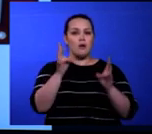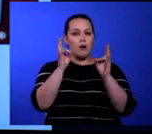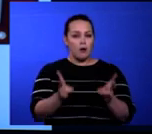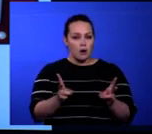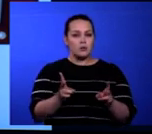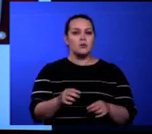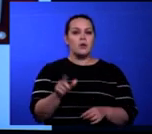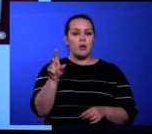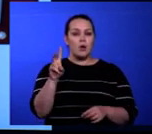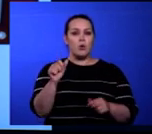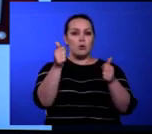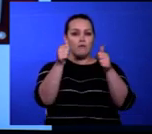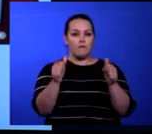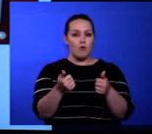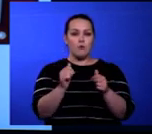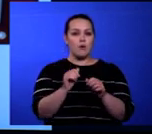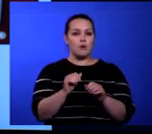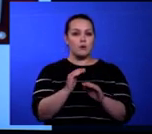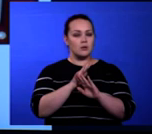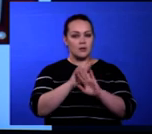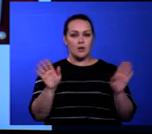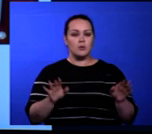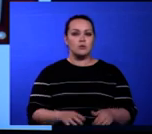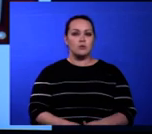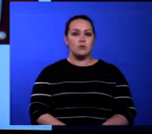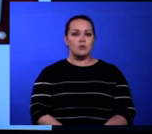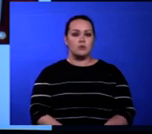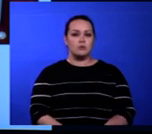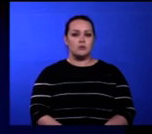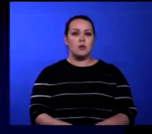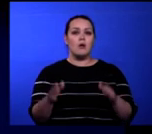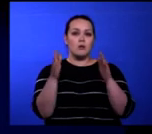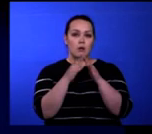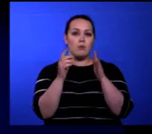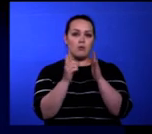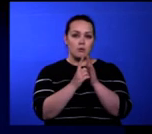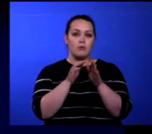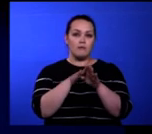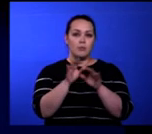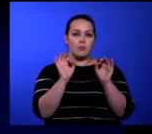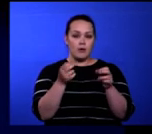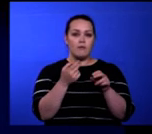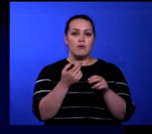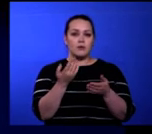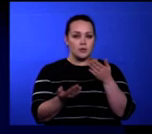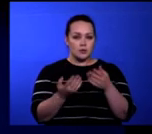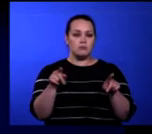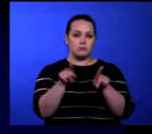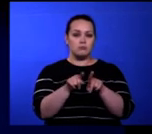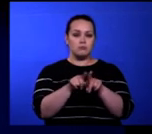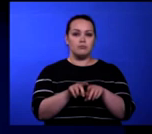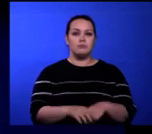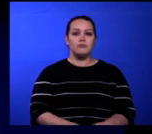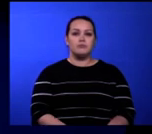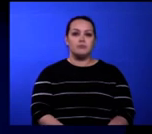в неопределенной форме. Если у вас так, значит, домашнее задание вы выполнили правильно.